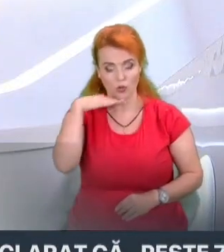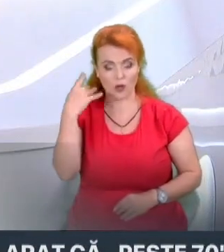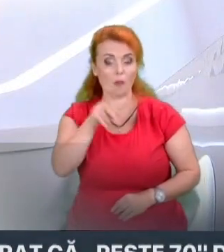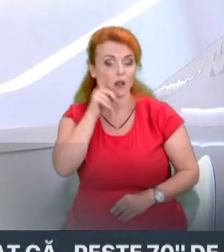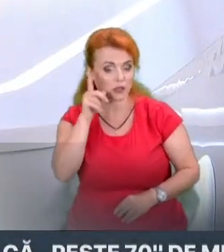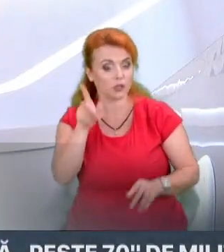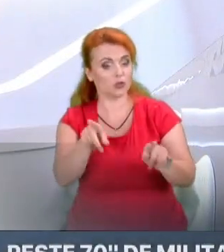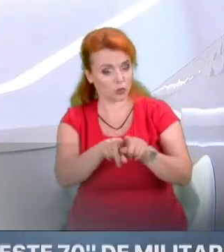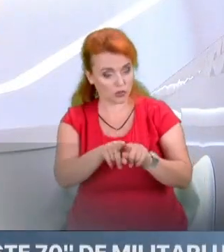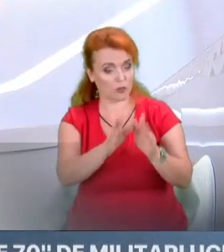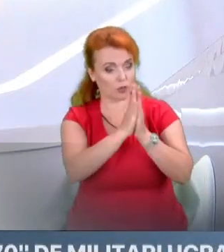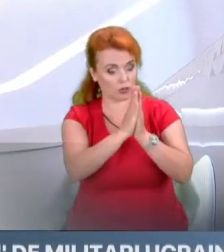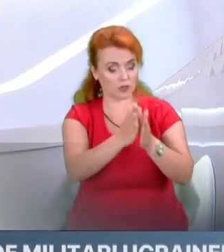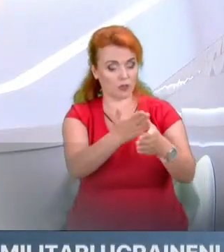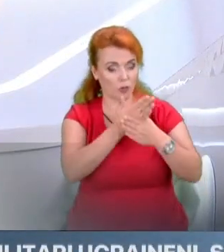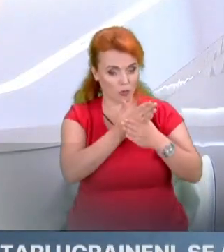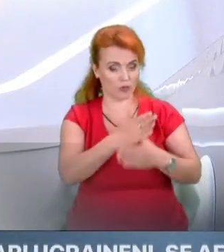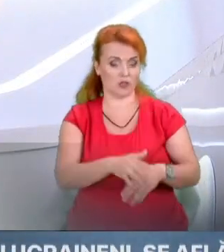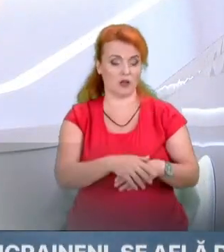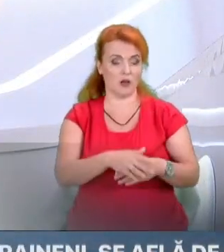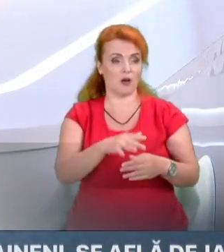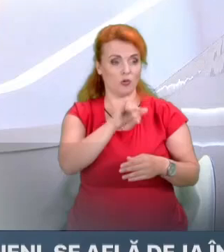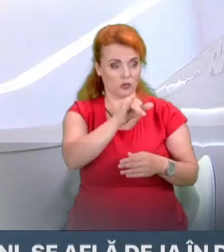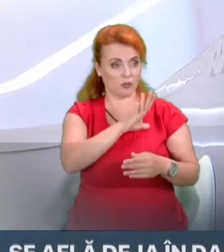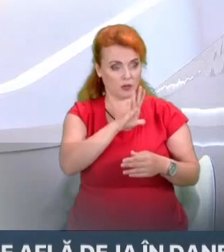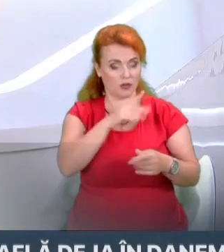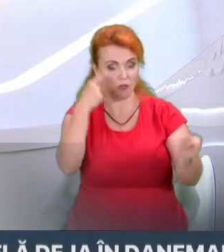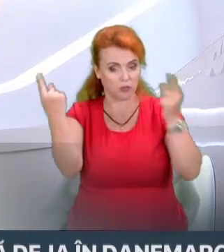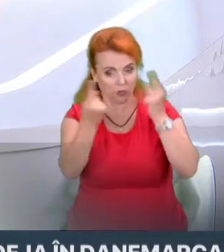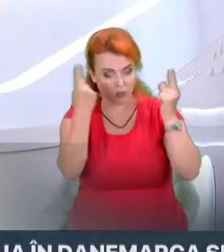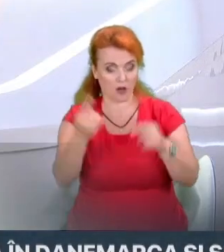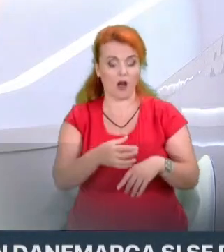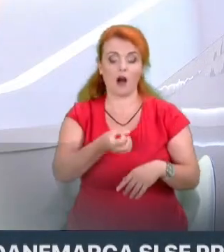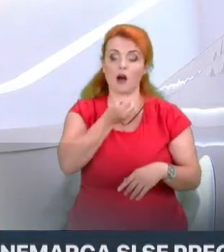când suntem într-un loc public, în transport, de exemplu, sau chiar pe stradă și